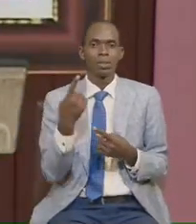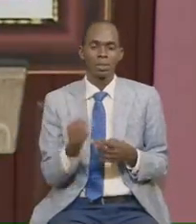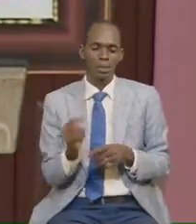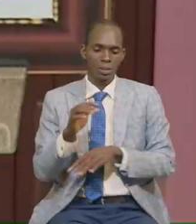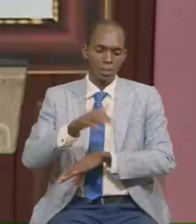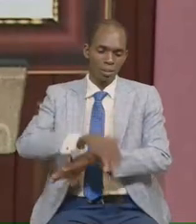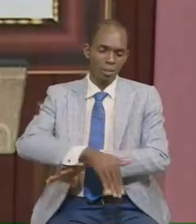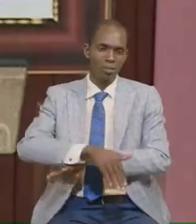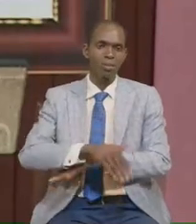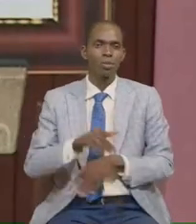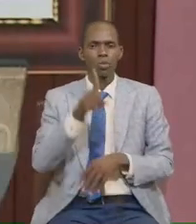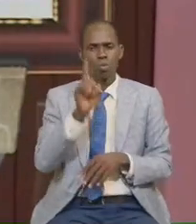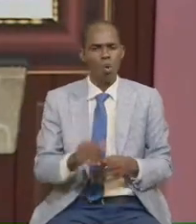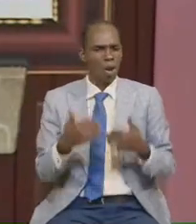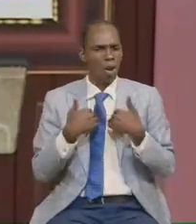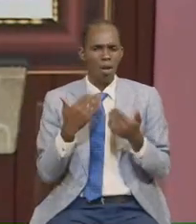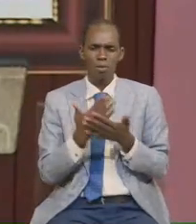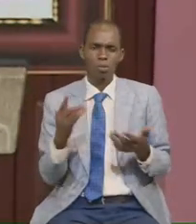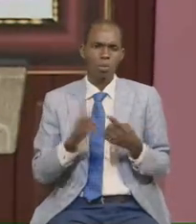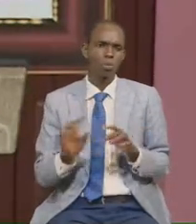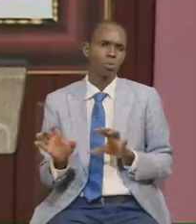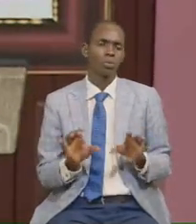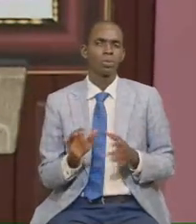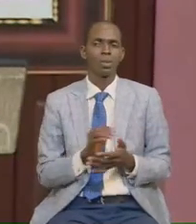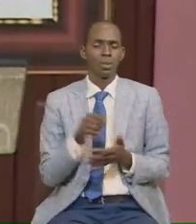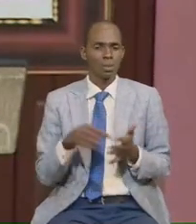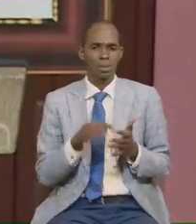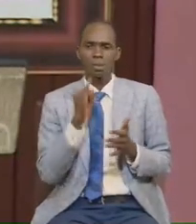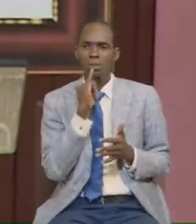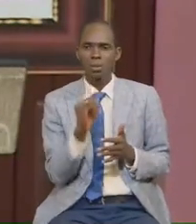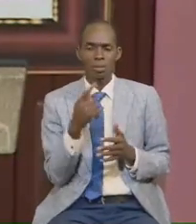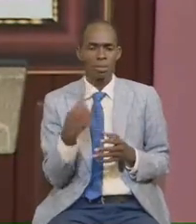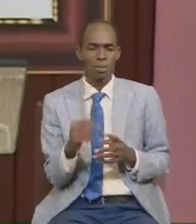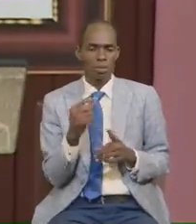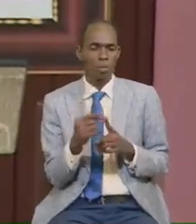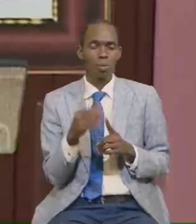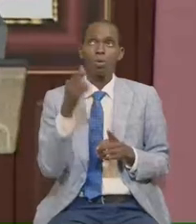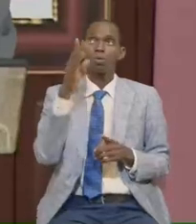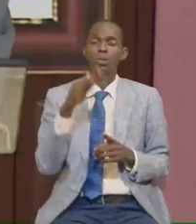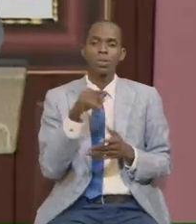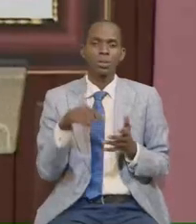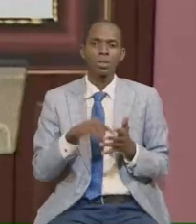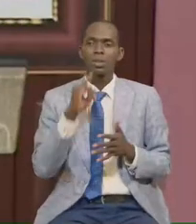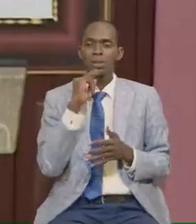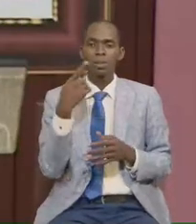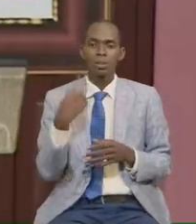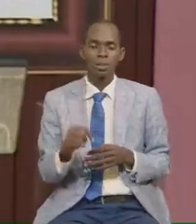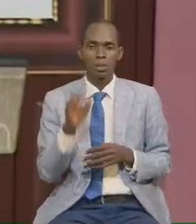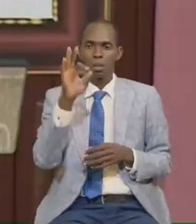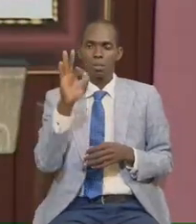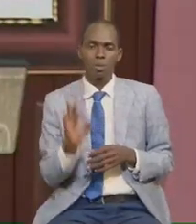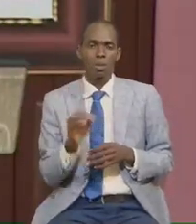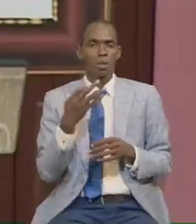Tu dois avoir quelque chose que tu fais. Voici le devoir de Dieu, que chacun